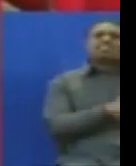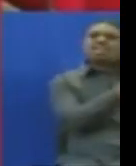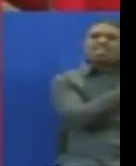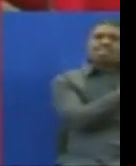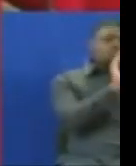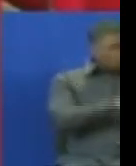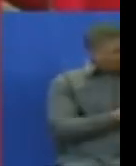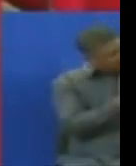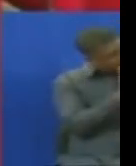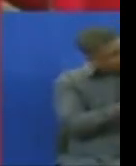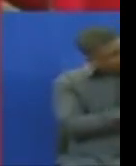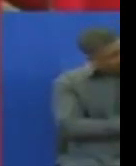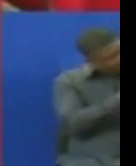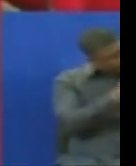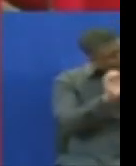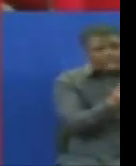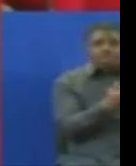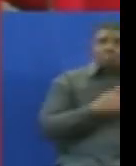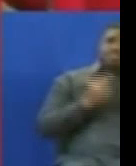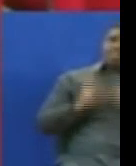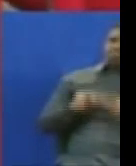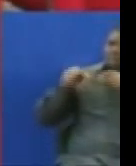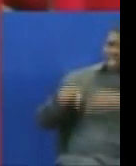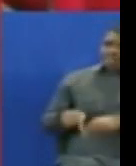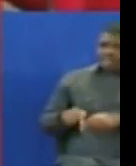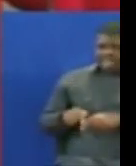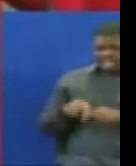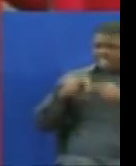wa tano huu niko katika bunge hili, kilio changu ni barabara hii.